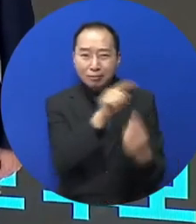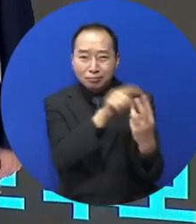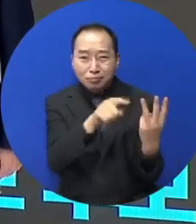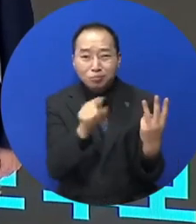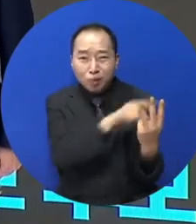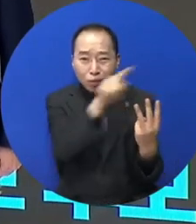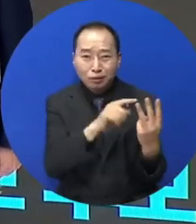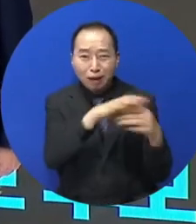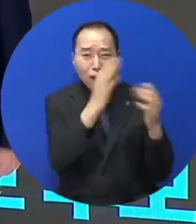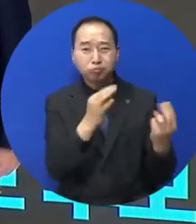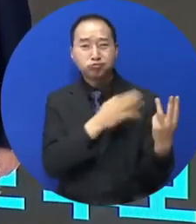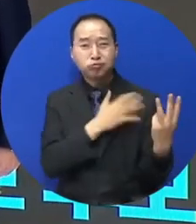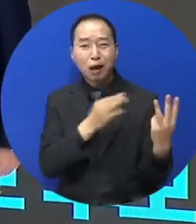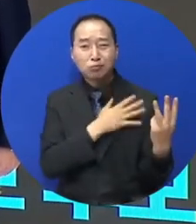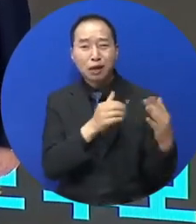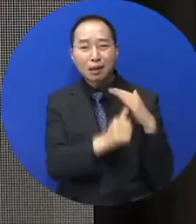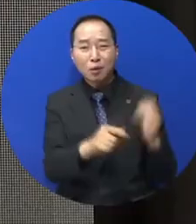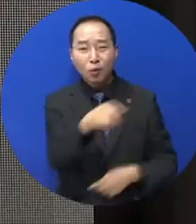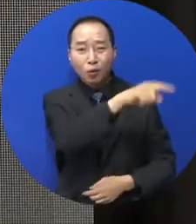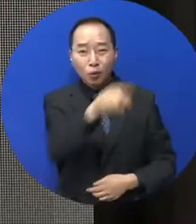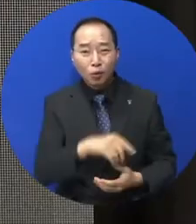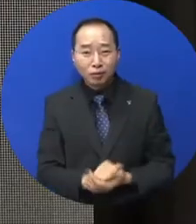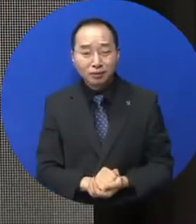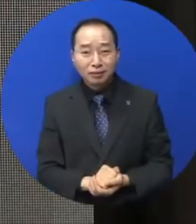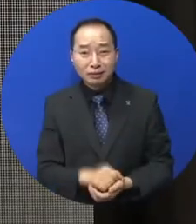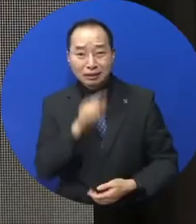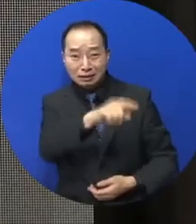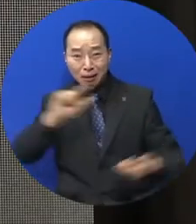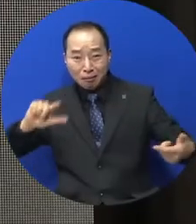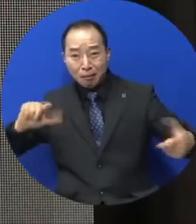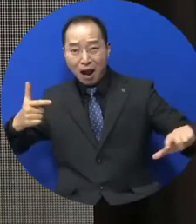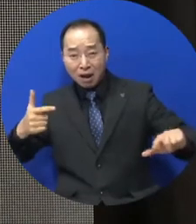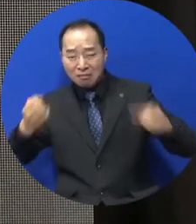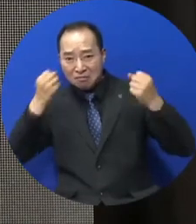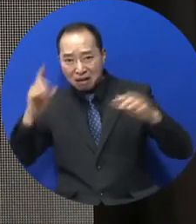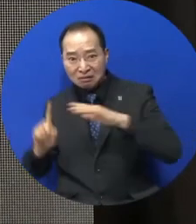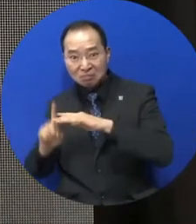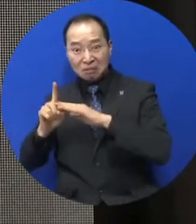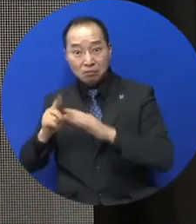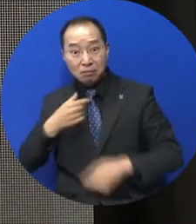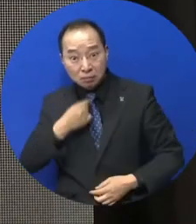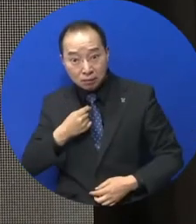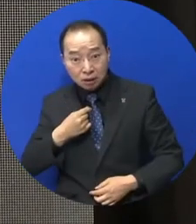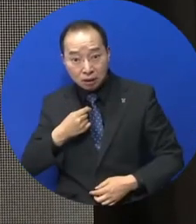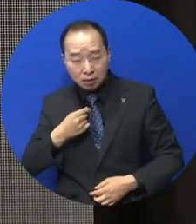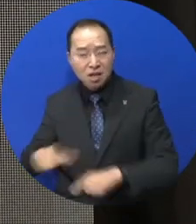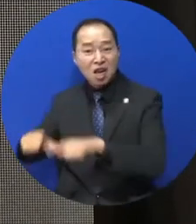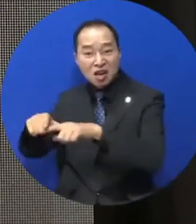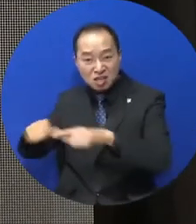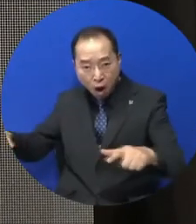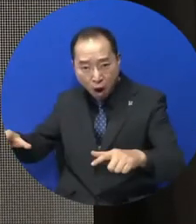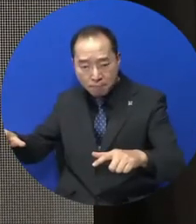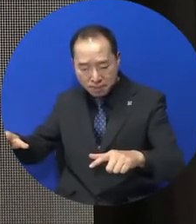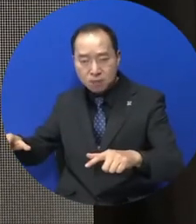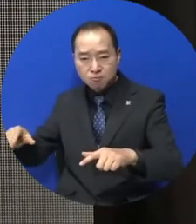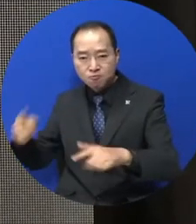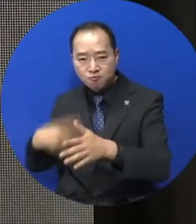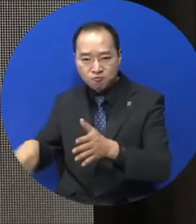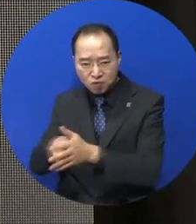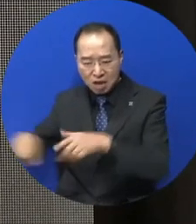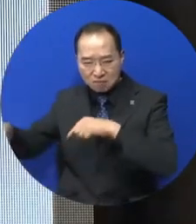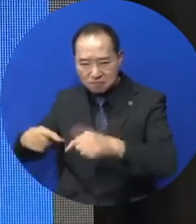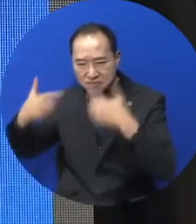후보입니다. 우리 민주당 후보가 이들과 차별을 하려면 친서민 정책으로 차별화할 수 있어야 한다고